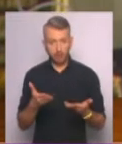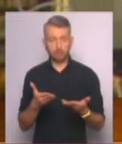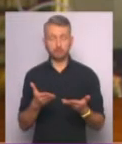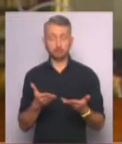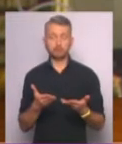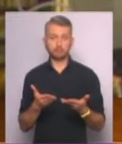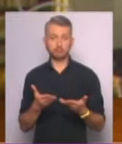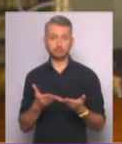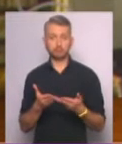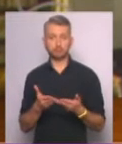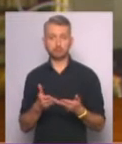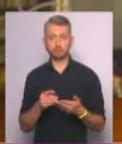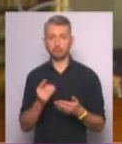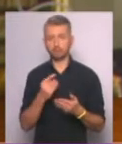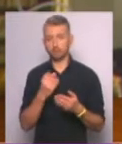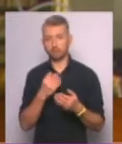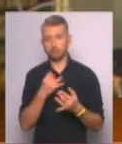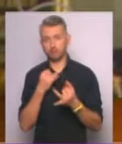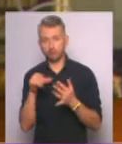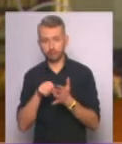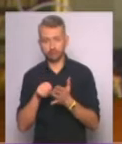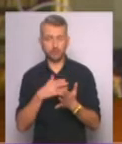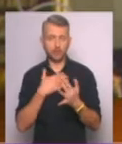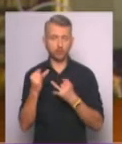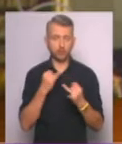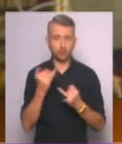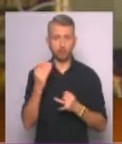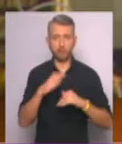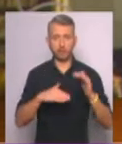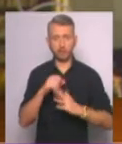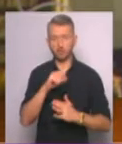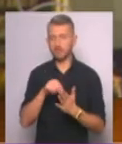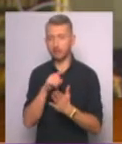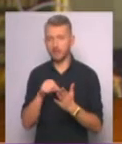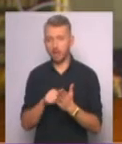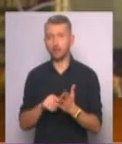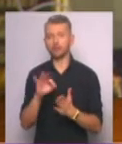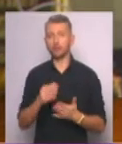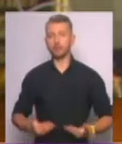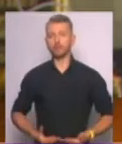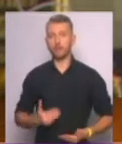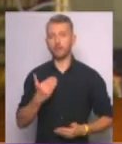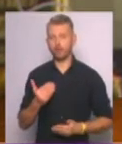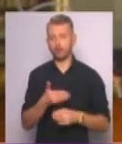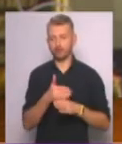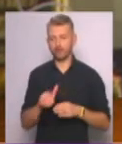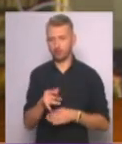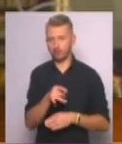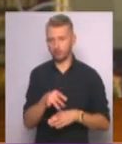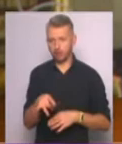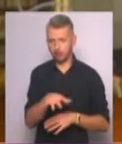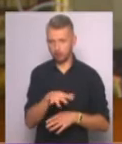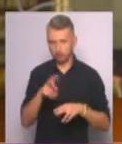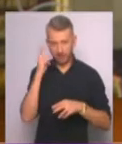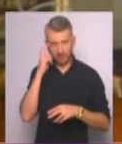вас долучитися до нашої розмови з вашими практичними запитаннями з приводу життя у вашій частині столиці. Тож телефонуйте. І,